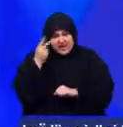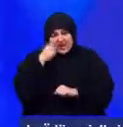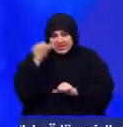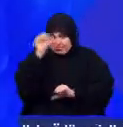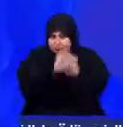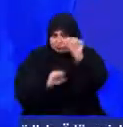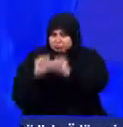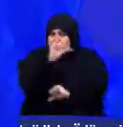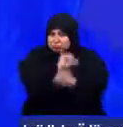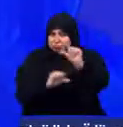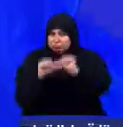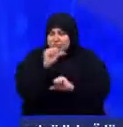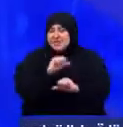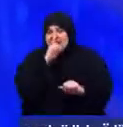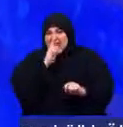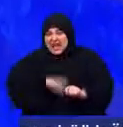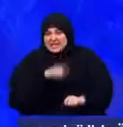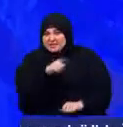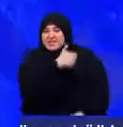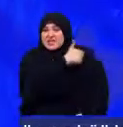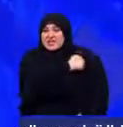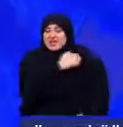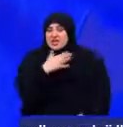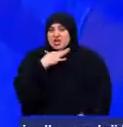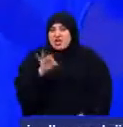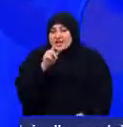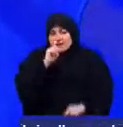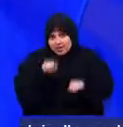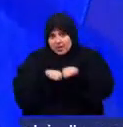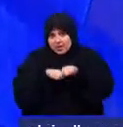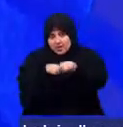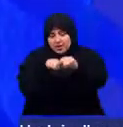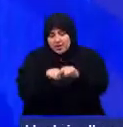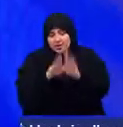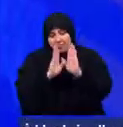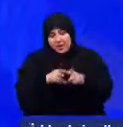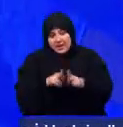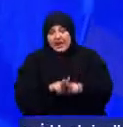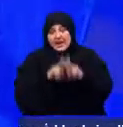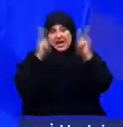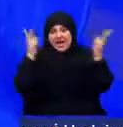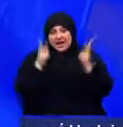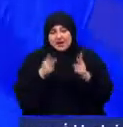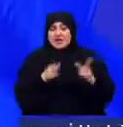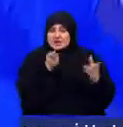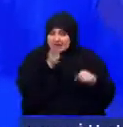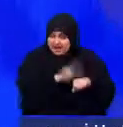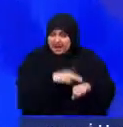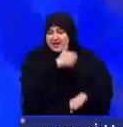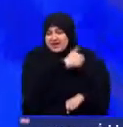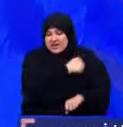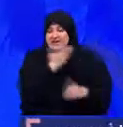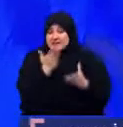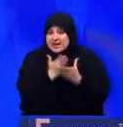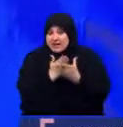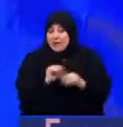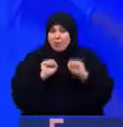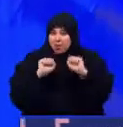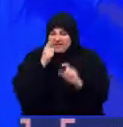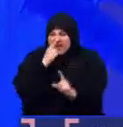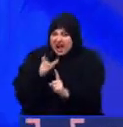وإنشاء وتطوير لقاحات أخرى من عينة أخرى كي يتم